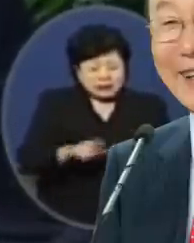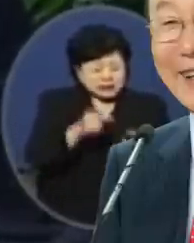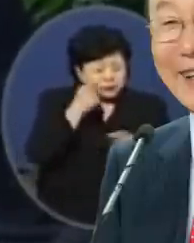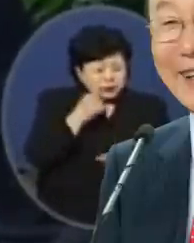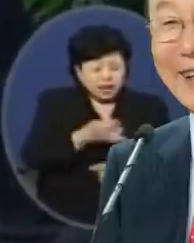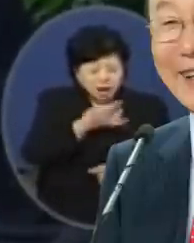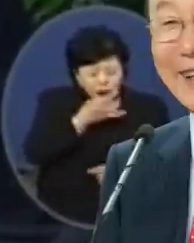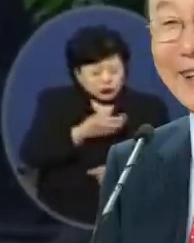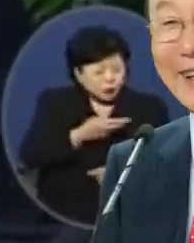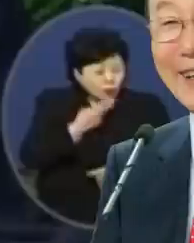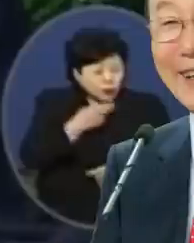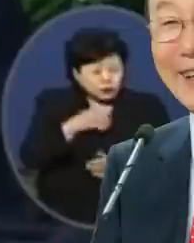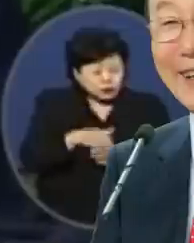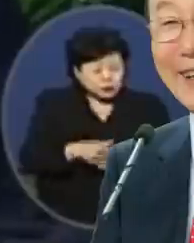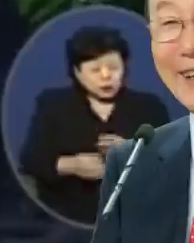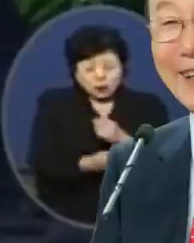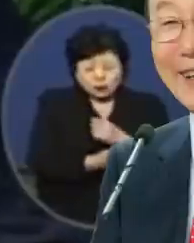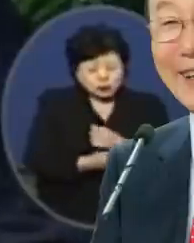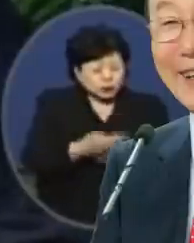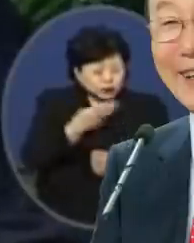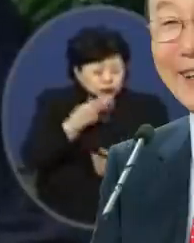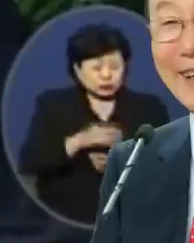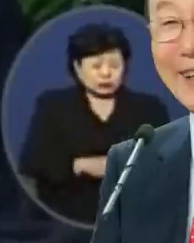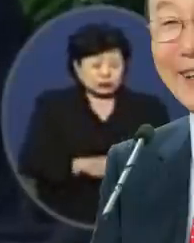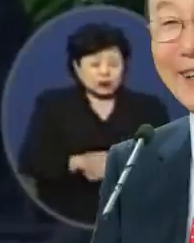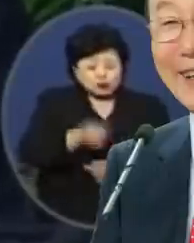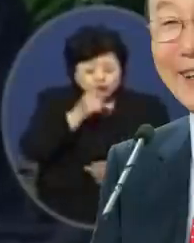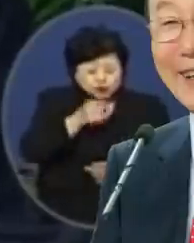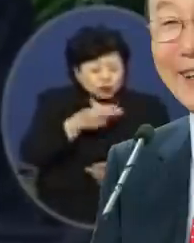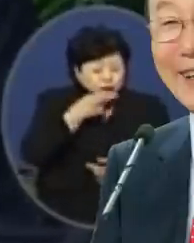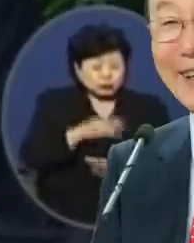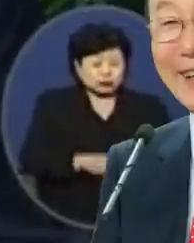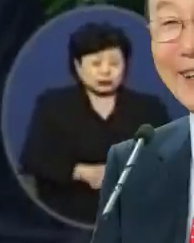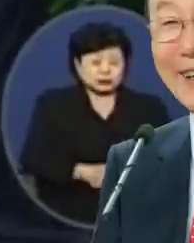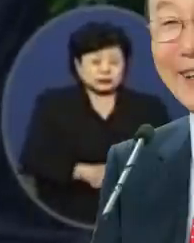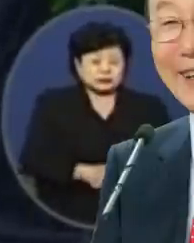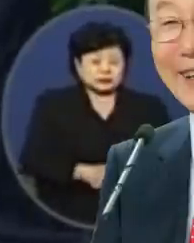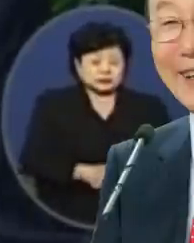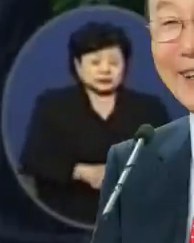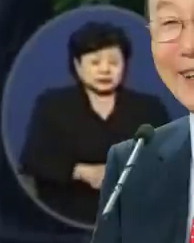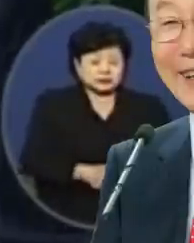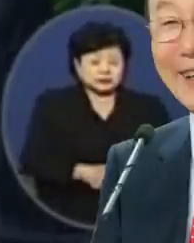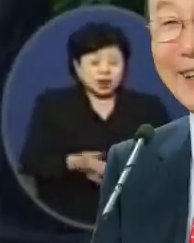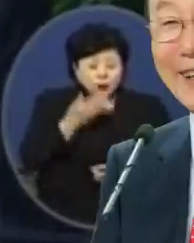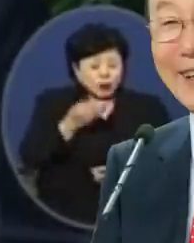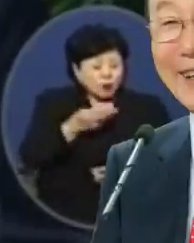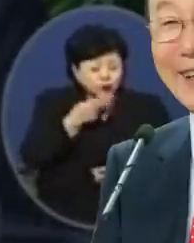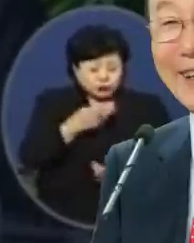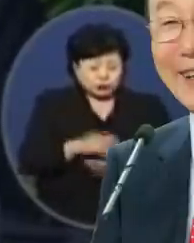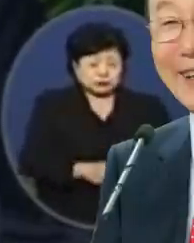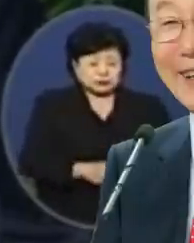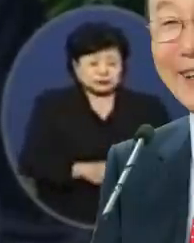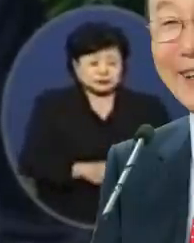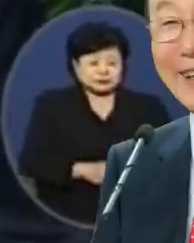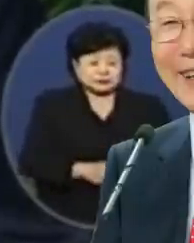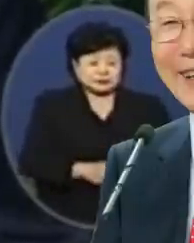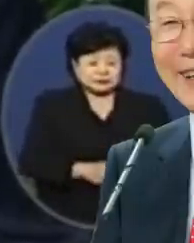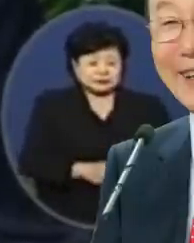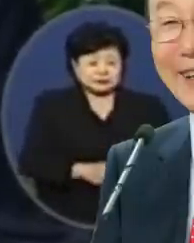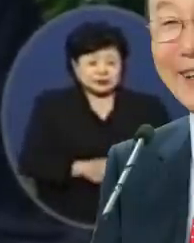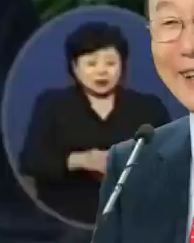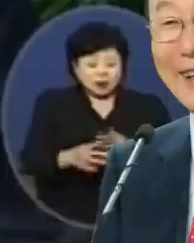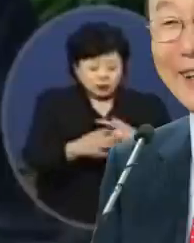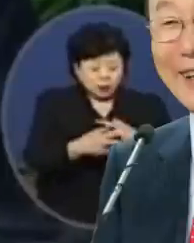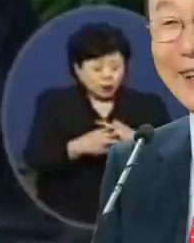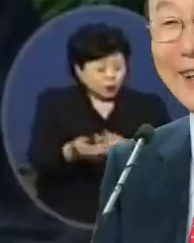곡식 하나도 심을 데도 없고 거둘 데도 없습니다. 물도 없습니다. 양식도 없습니다.